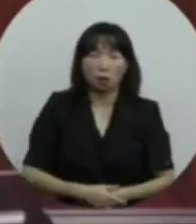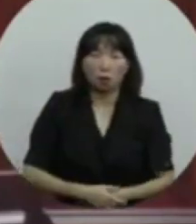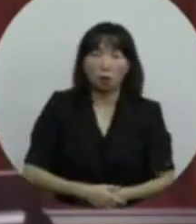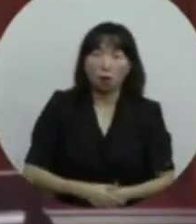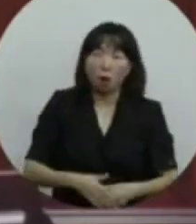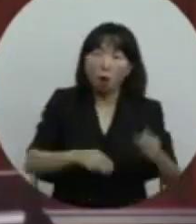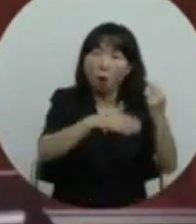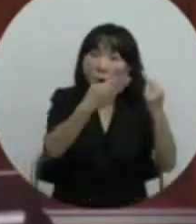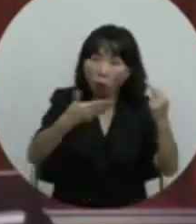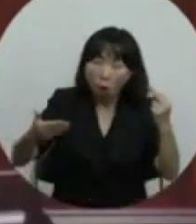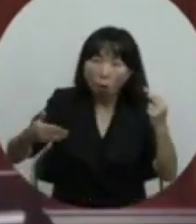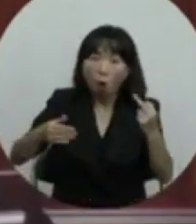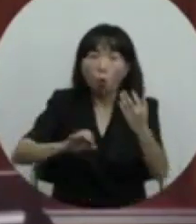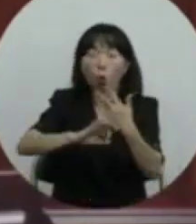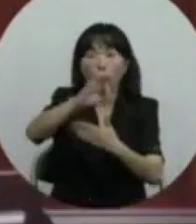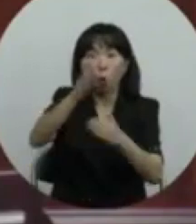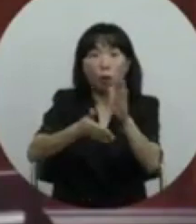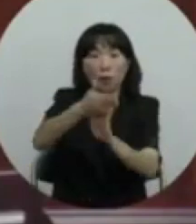강원특별자치도 동해시의 경우